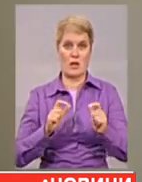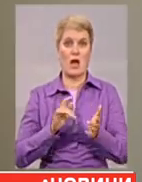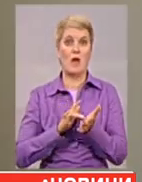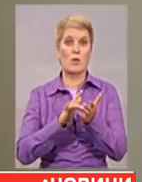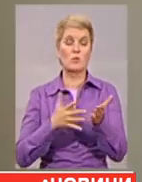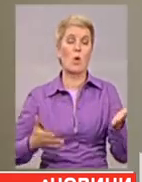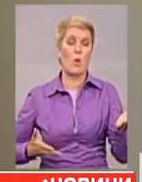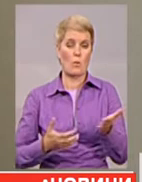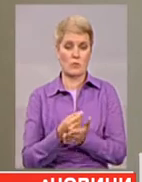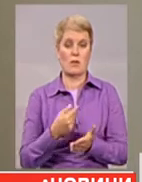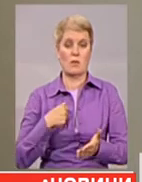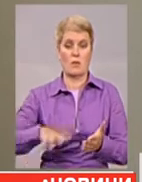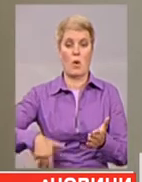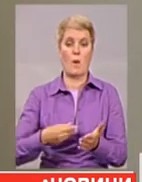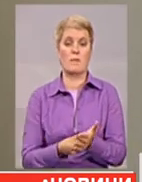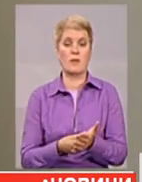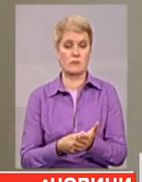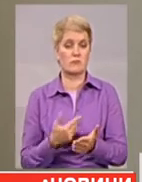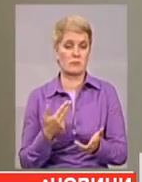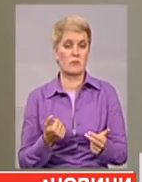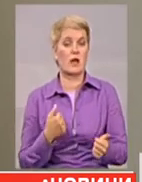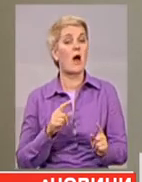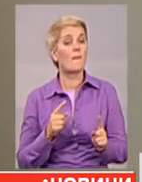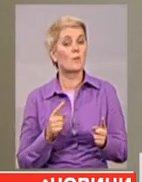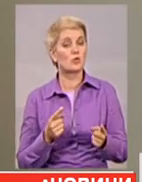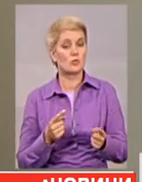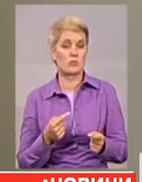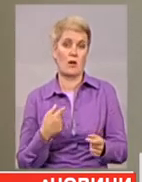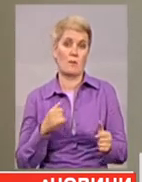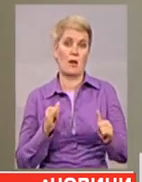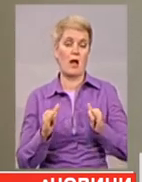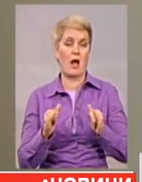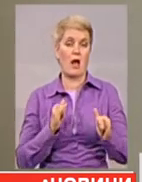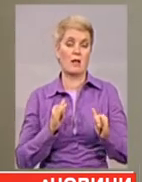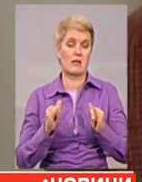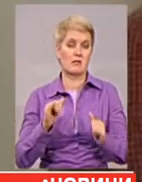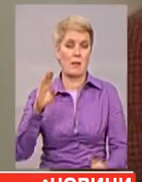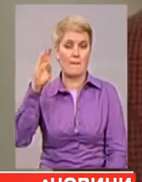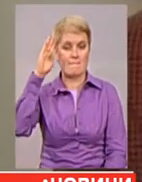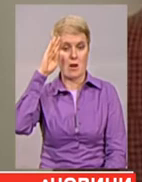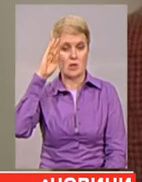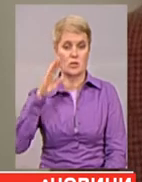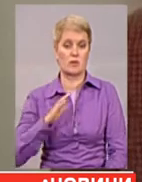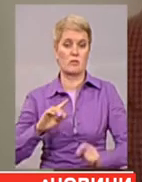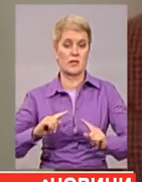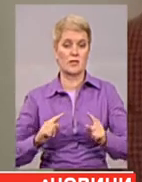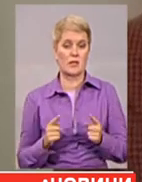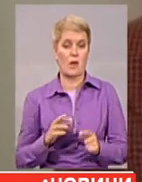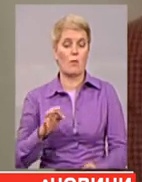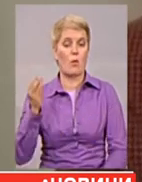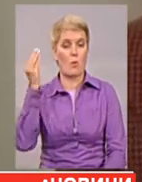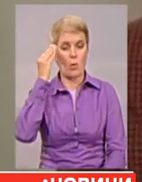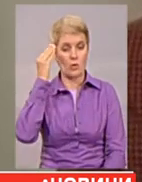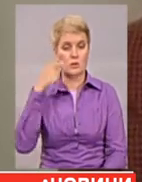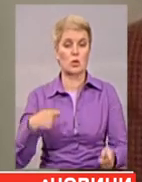Ми проплачували поїздку. Ви? Да. Чому? Тому що ви галантні мальчики. Був задержаний по